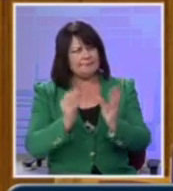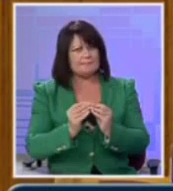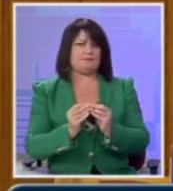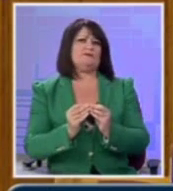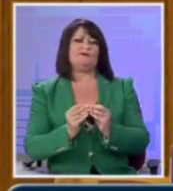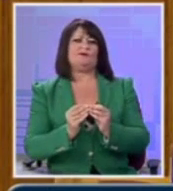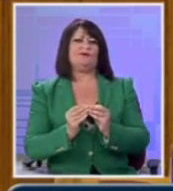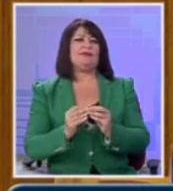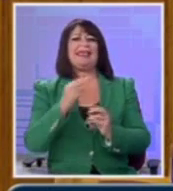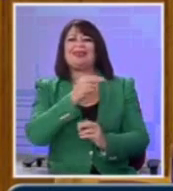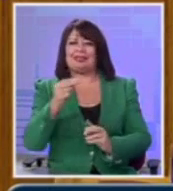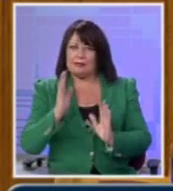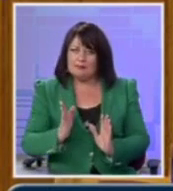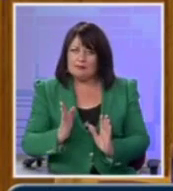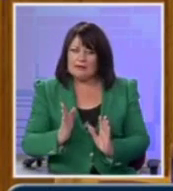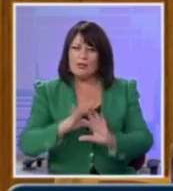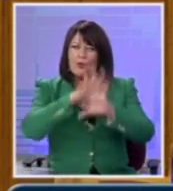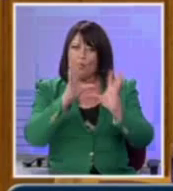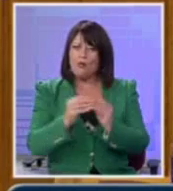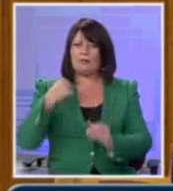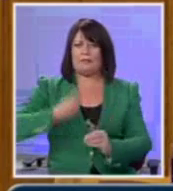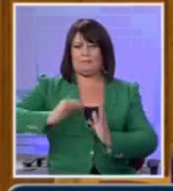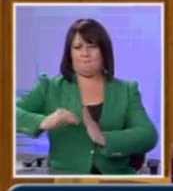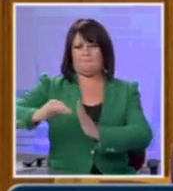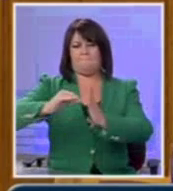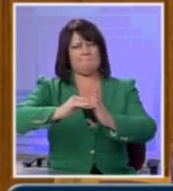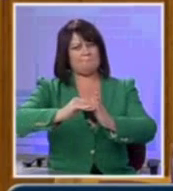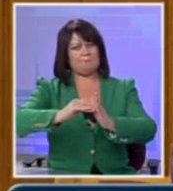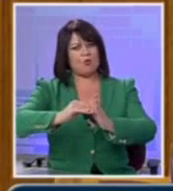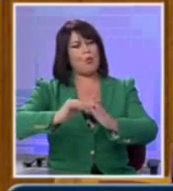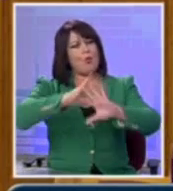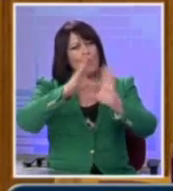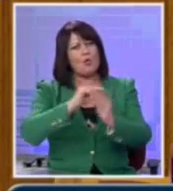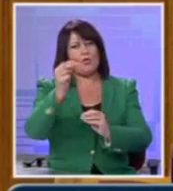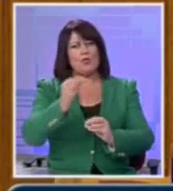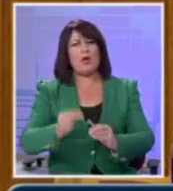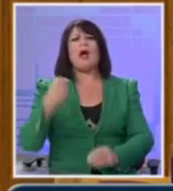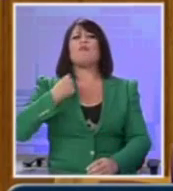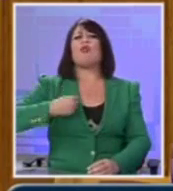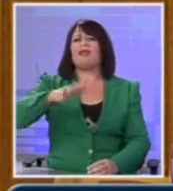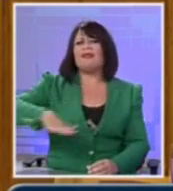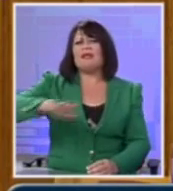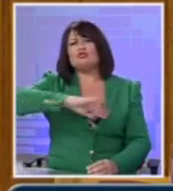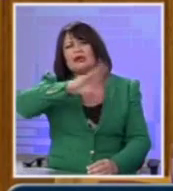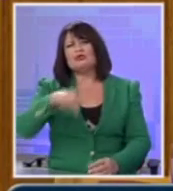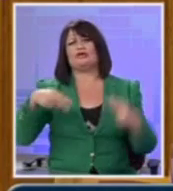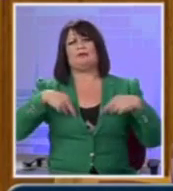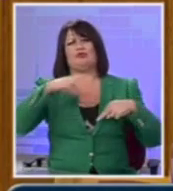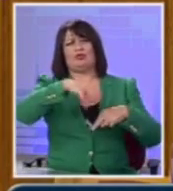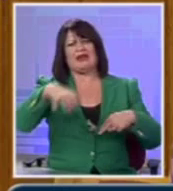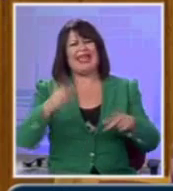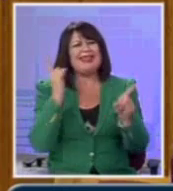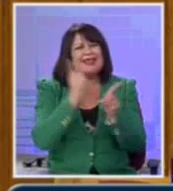υπηρεσιών τεχνικού αντικειμένου. Σε όλες τις δημόσιες υπηρεσίες όλων των επίπεδων, από την τοπική αυτοδιοίκηση ως τα υπουργεία με τεχνικό